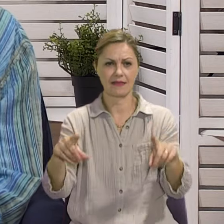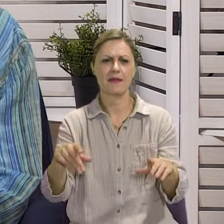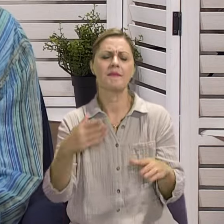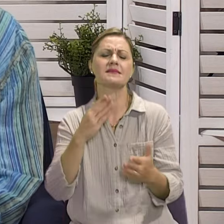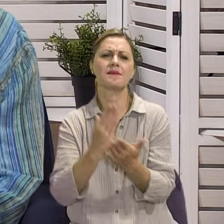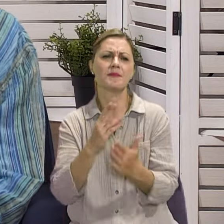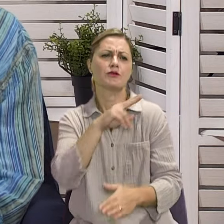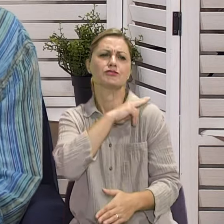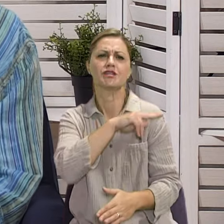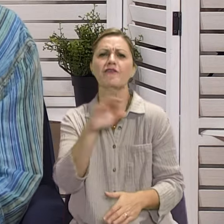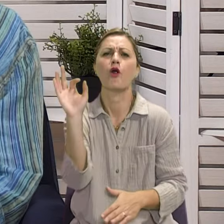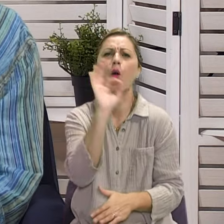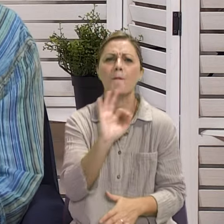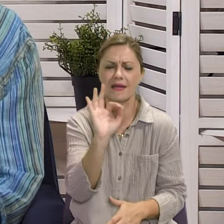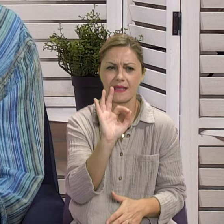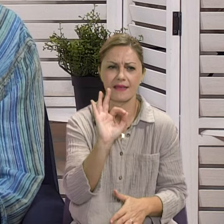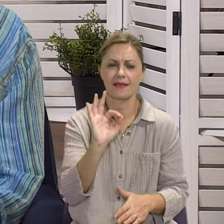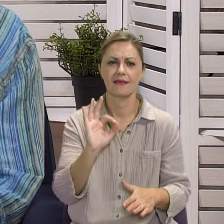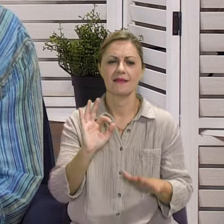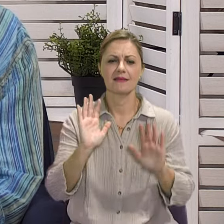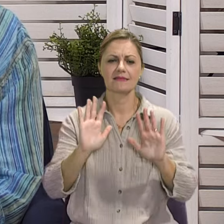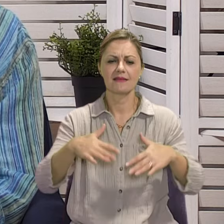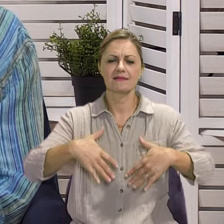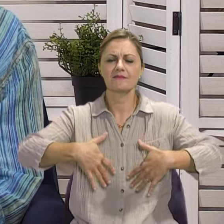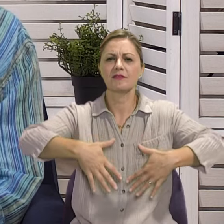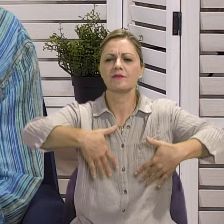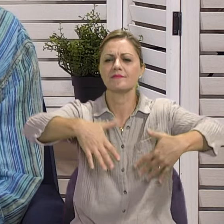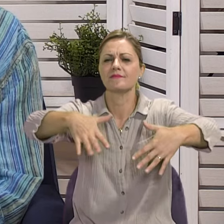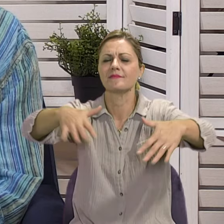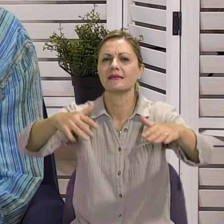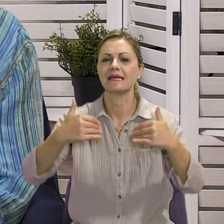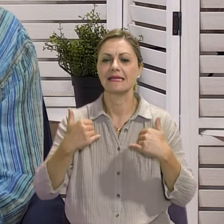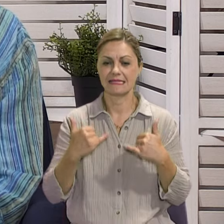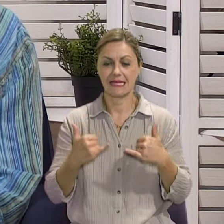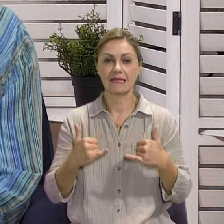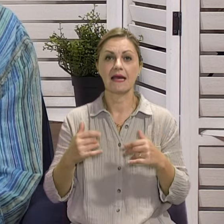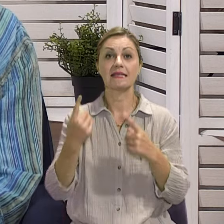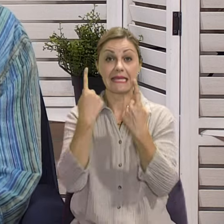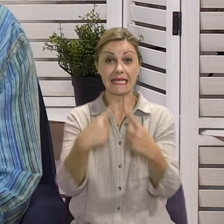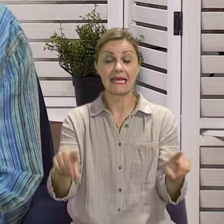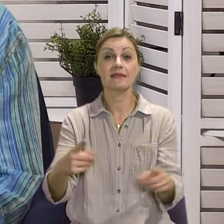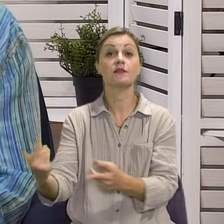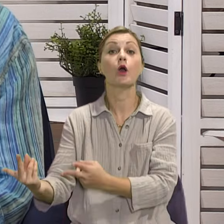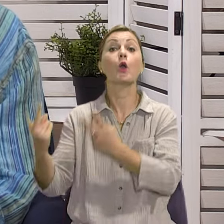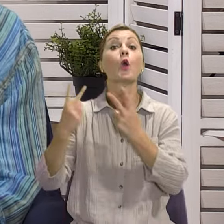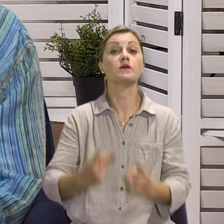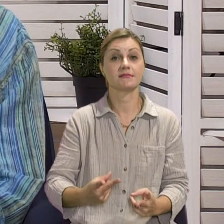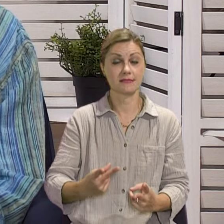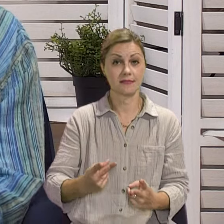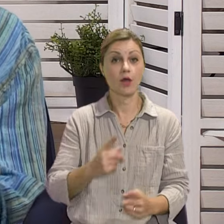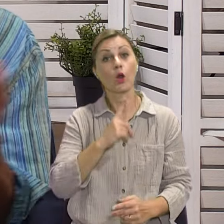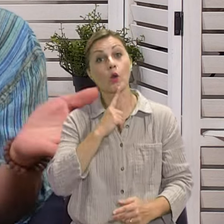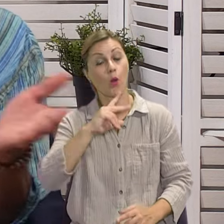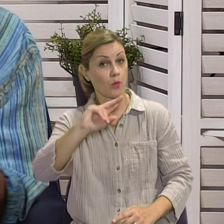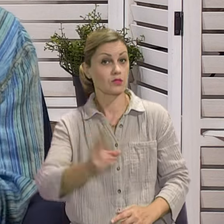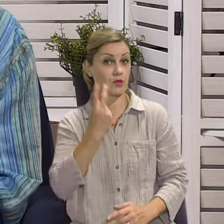direktor opere. I sad sam gost dirigent i to je, opet je to dobro, jer